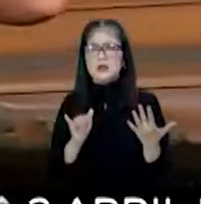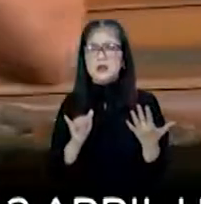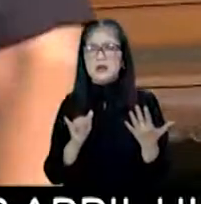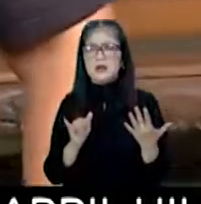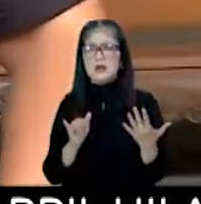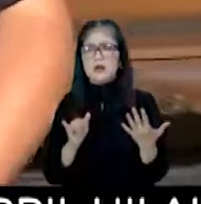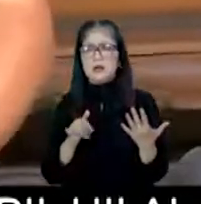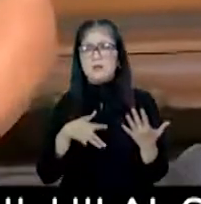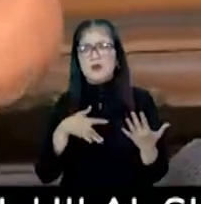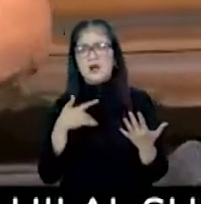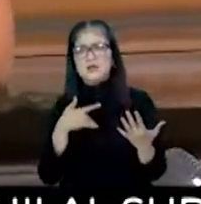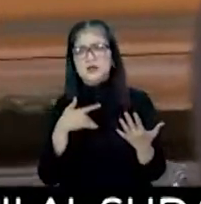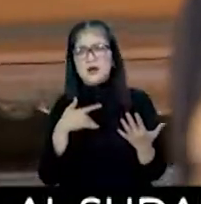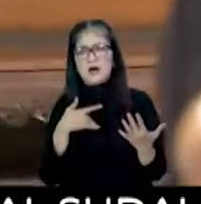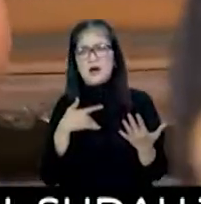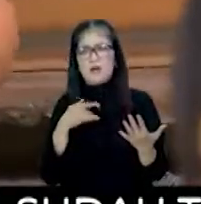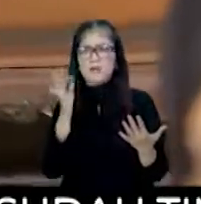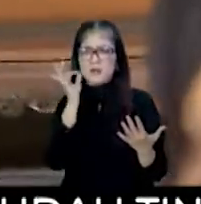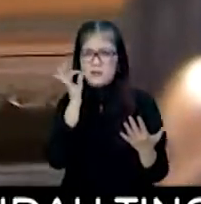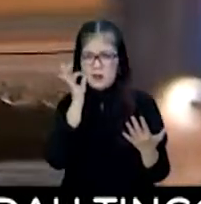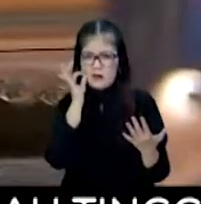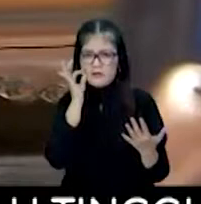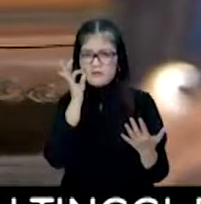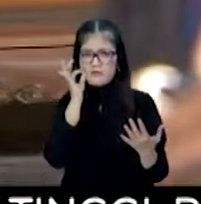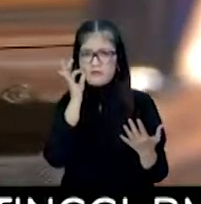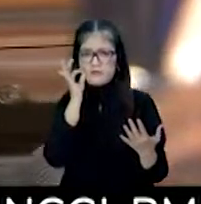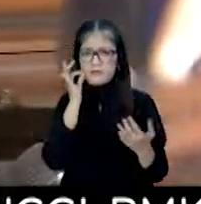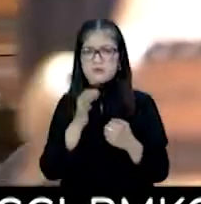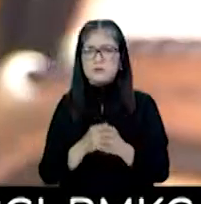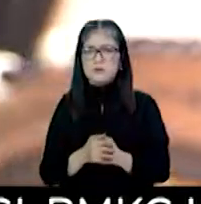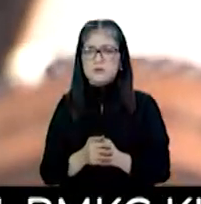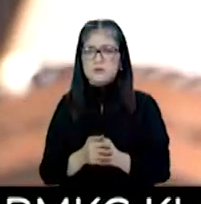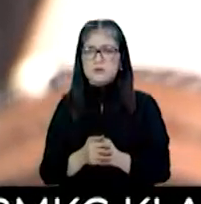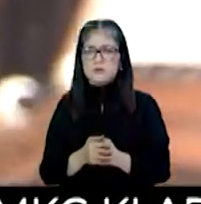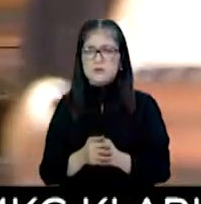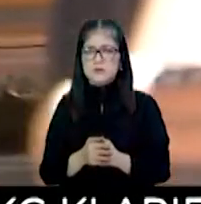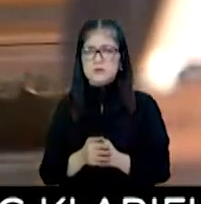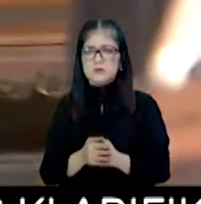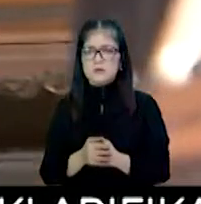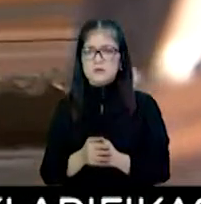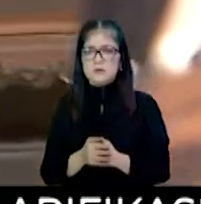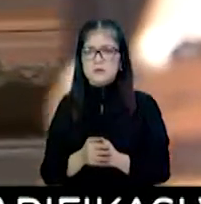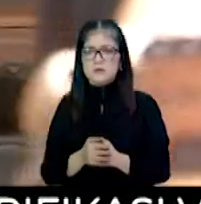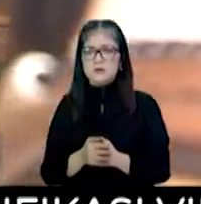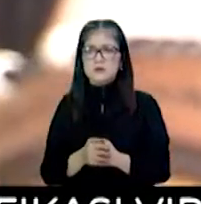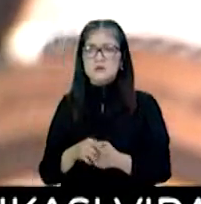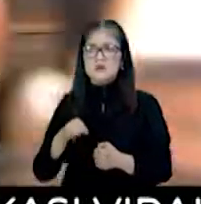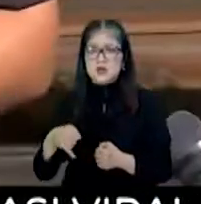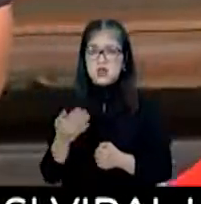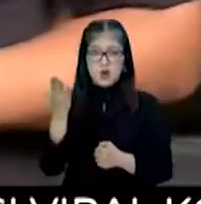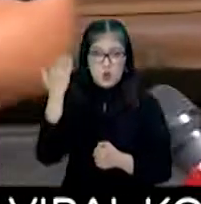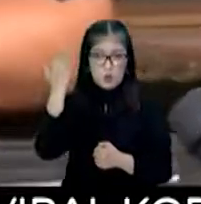Dan semuanya bisa dibilang tidak mendukung. Ya mungkin gue adalah orang yang bisa mendukung dia gitu, saat itu. Itu belinya